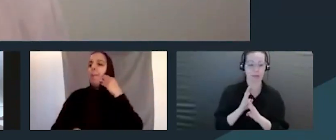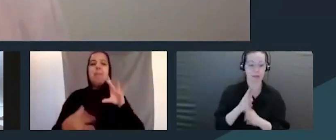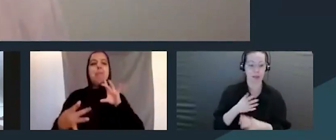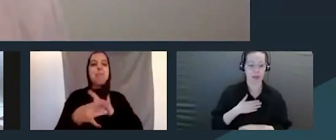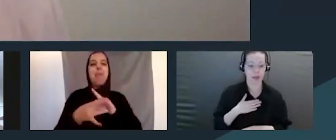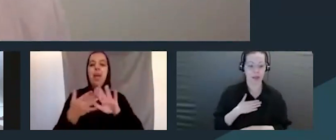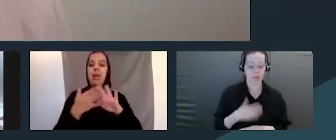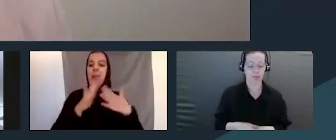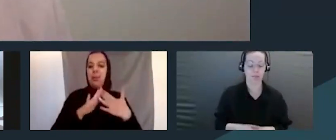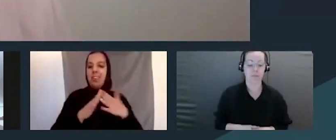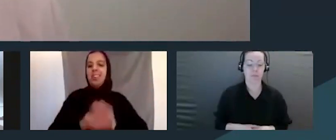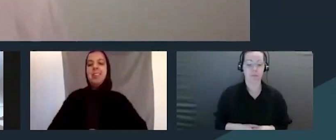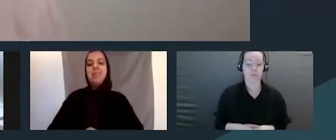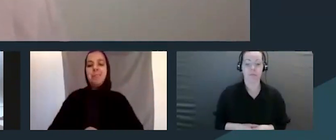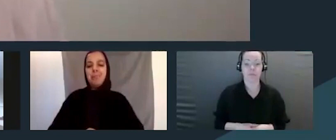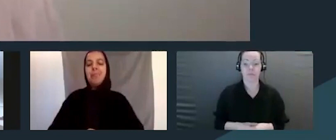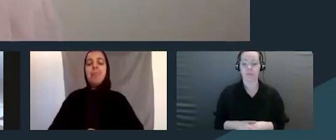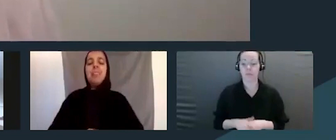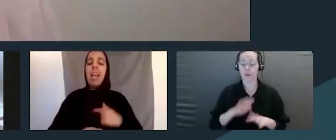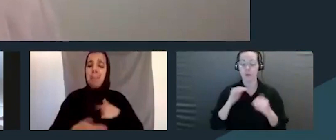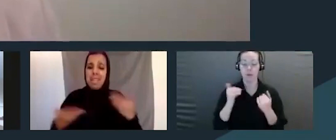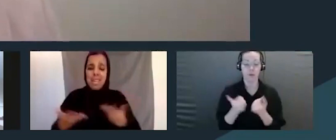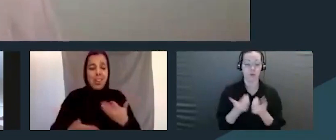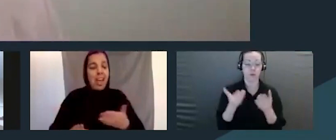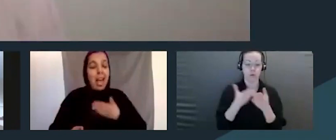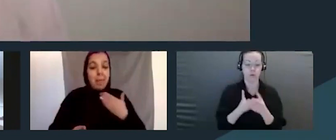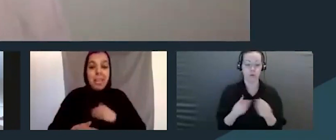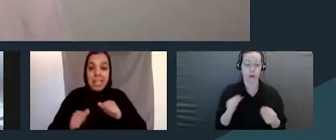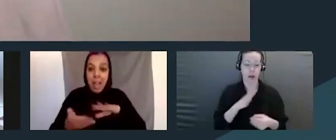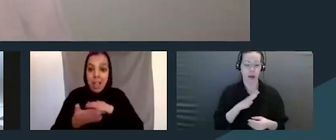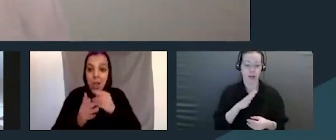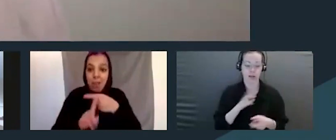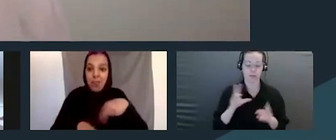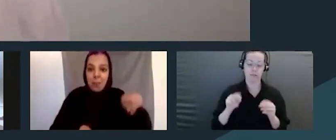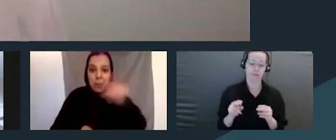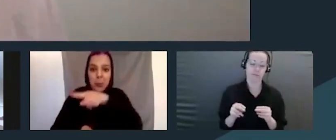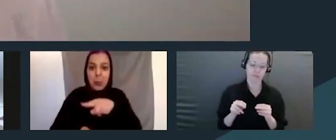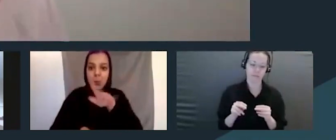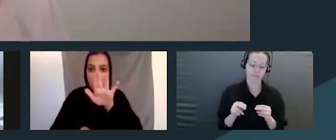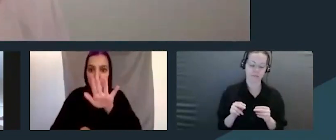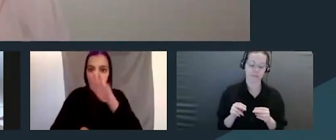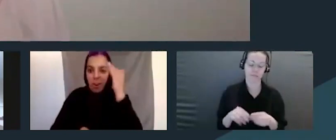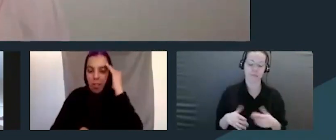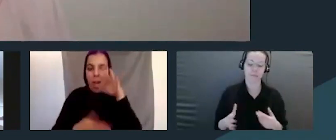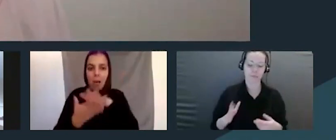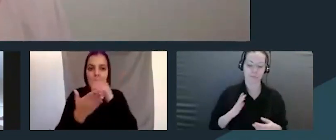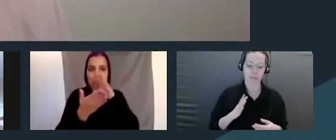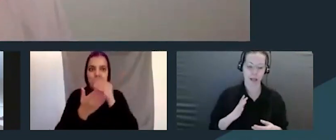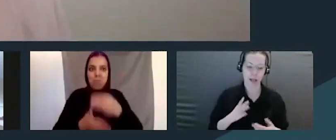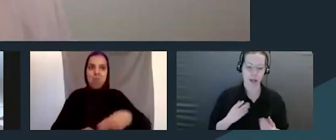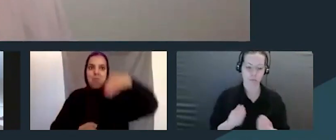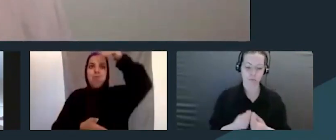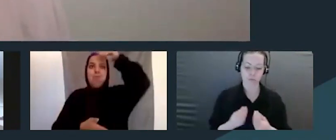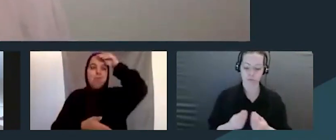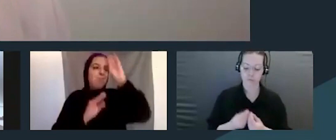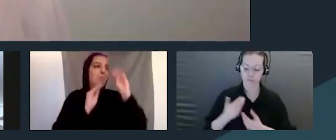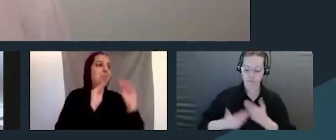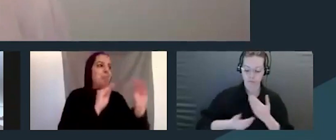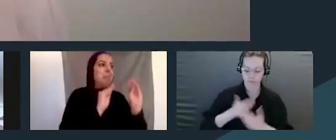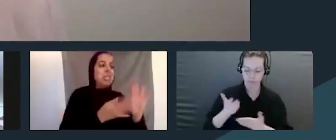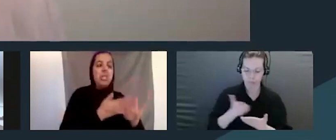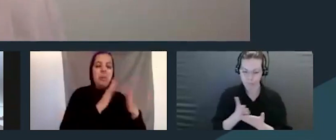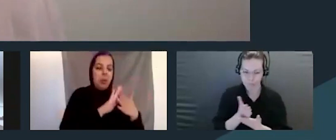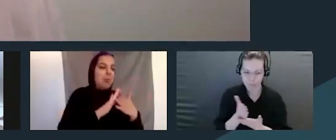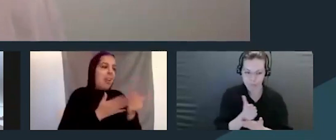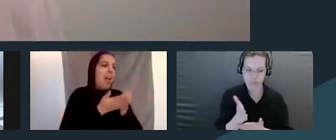des autres et ramener des pratiques utiles afin de servir nos